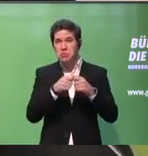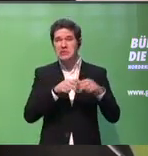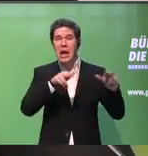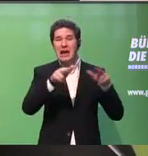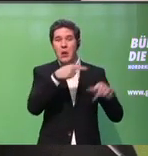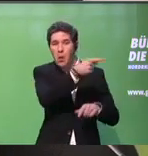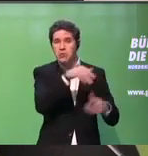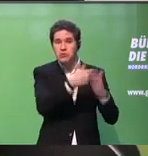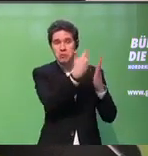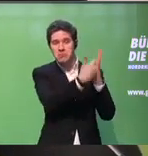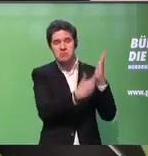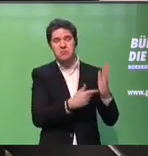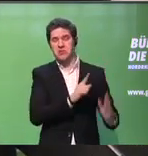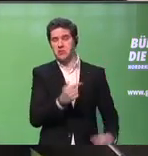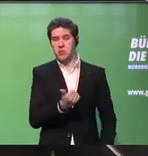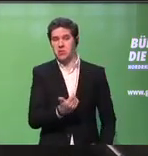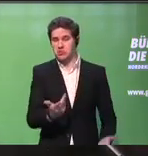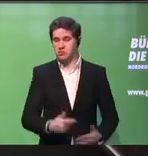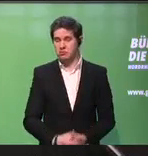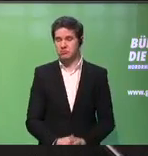gehört. Dann